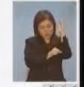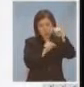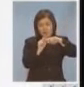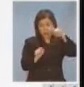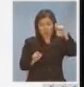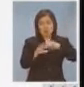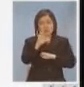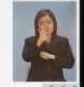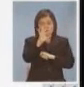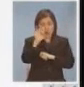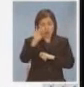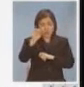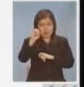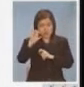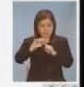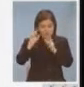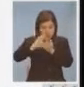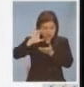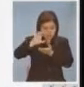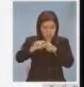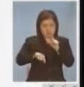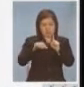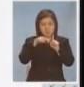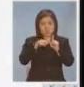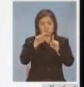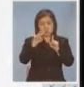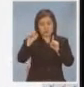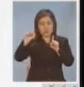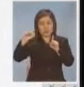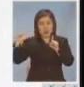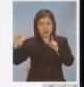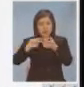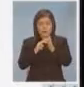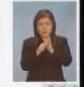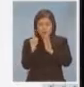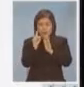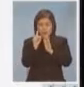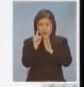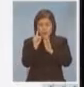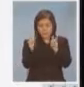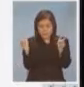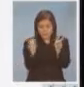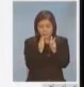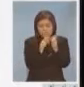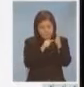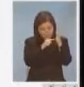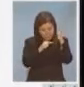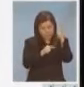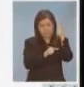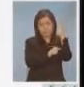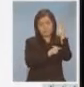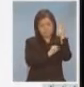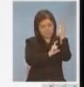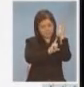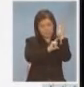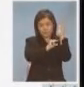รแต่รัฐบาลก็ตั้งงบประมาณไว้เพียง 1.2 แสนล้านบาทเท่านั้นหมายความว่าไงคะหมายความว่าทำแก้บนค่ะคือทำแค่กรุง